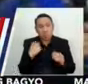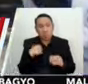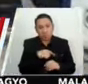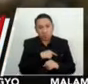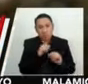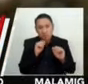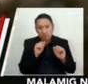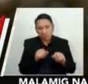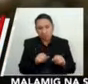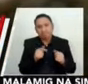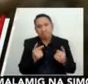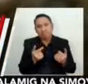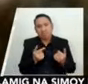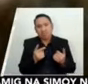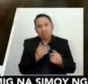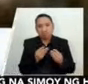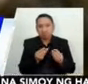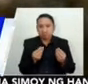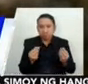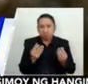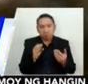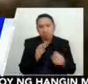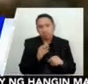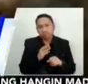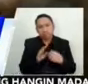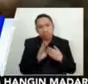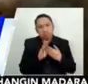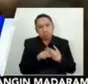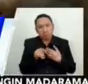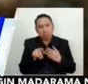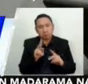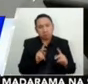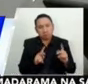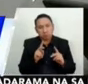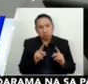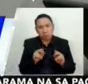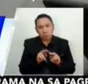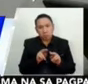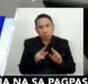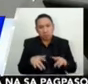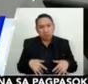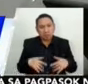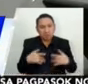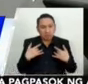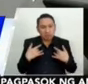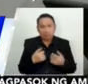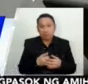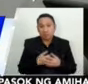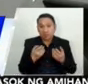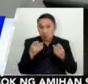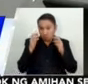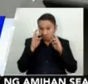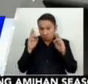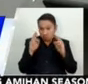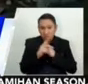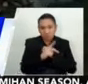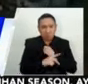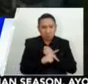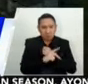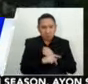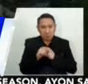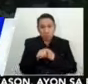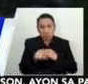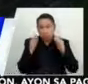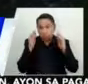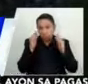kababayan po. Sa pulong ng Pangulo kay Governor Cua at mga mayor sa probinsya, pangunahing tututukan ng gobyerno ang tubig dahil